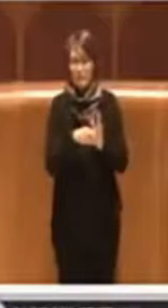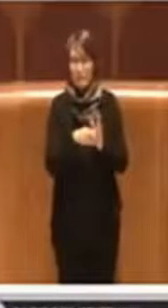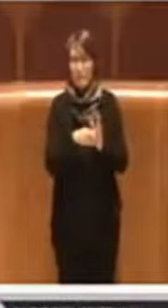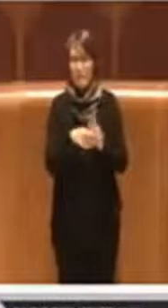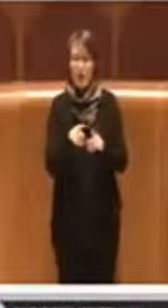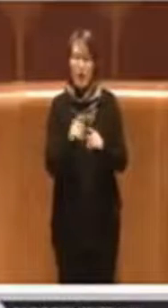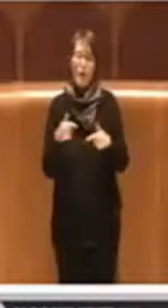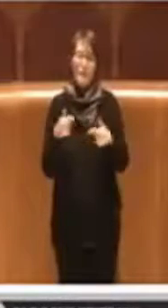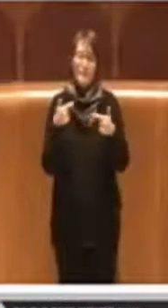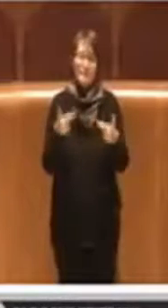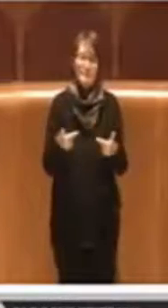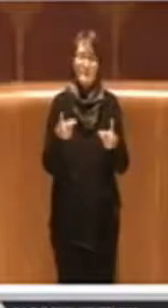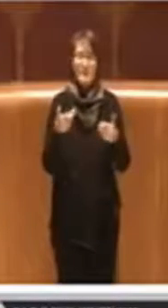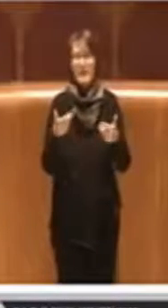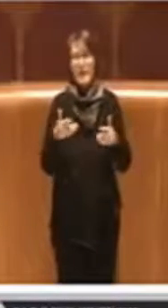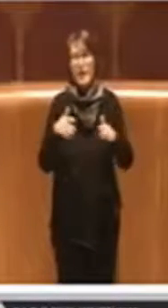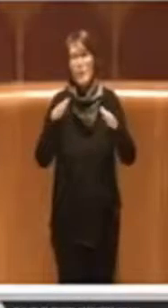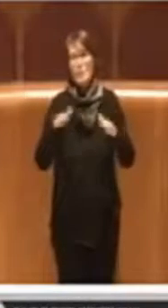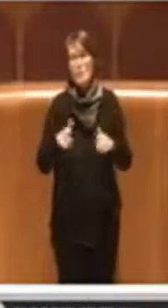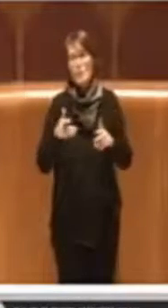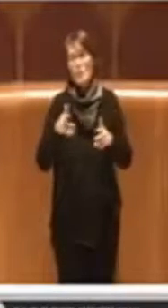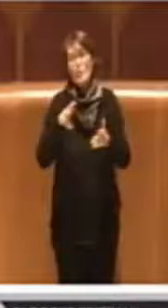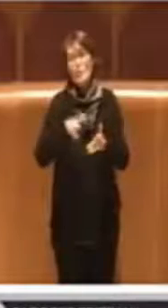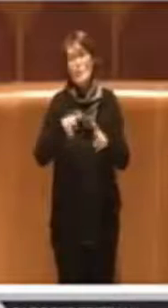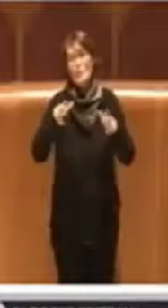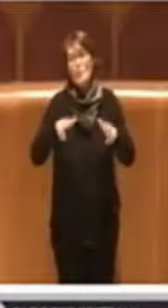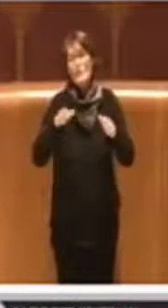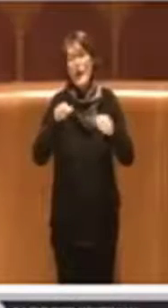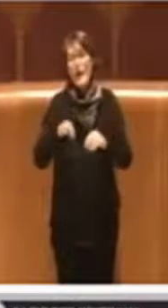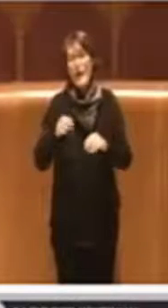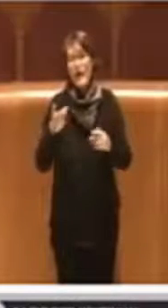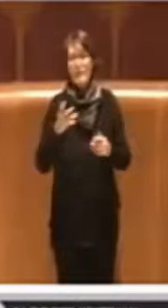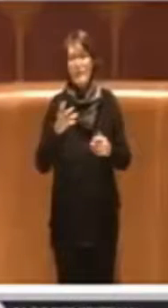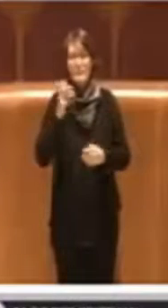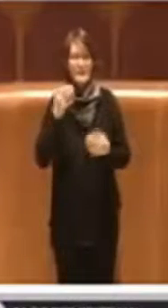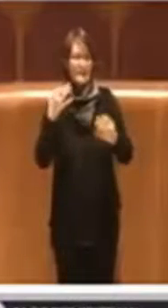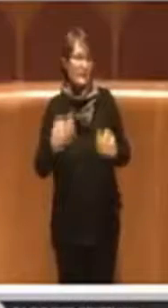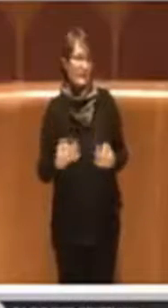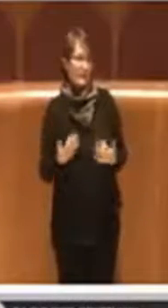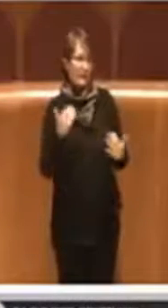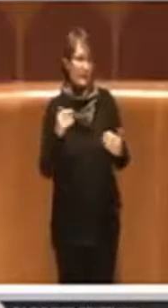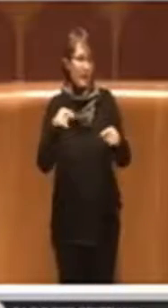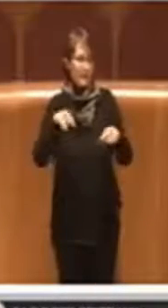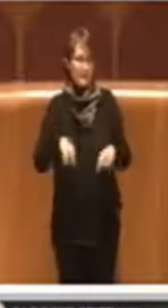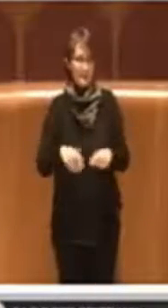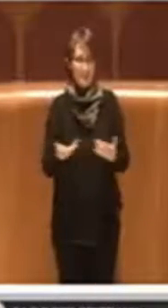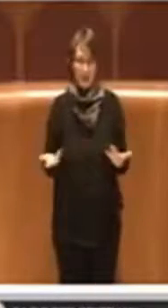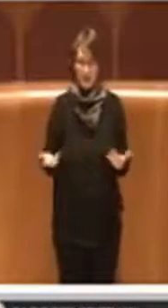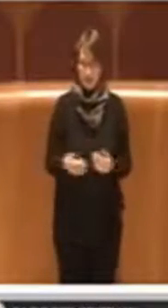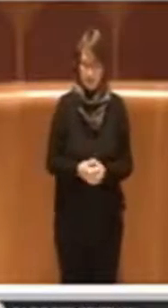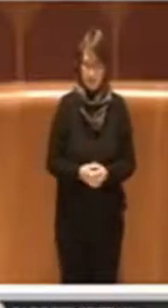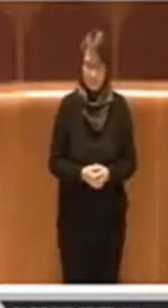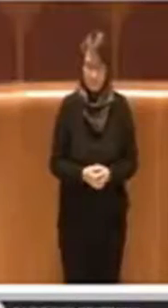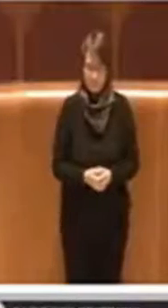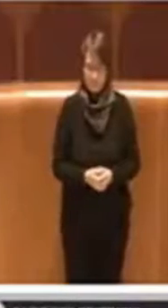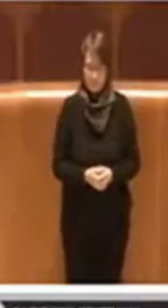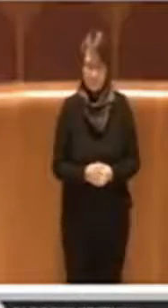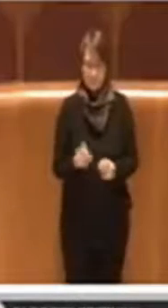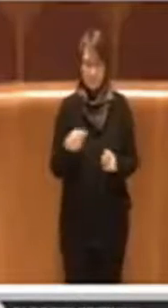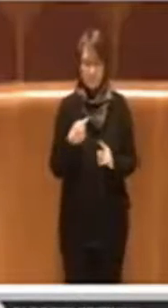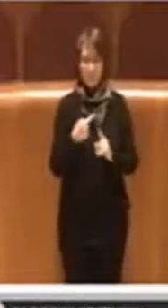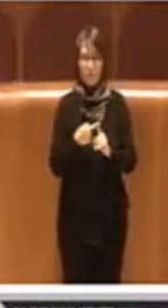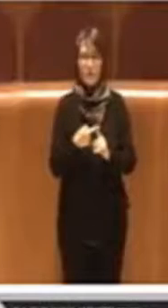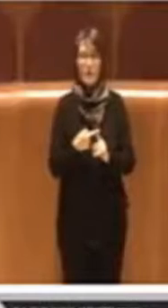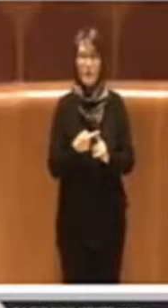il decoro dell'istituzione e del consigliere che viene a intervenire. Poi oltre questo ovviamente abbiamo